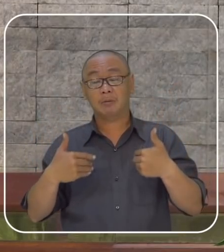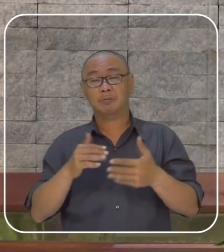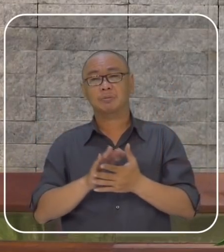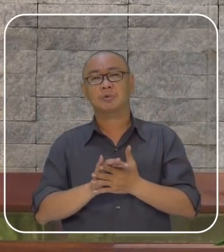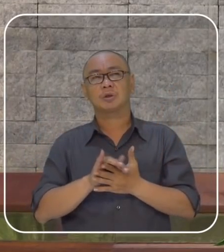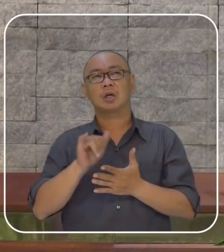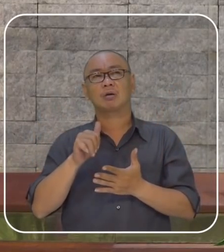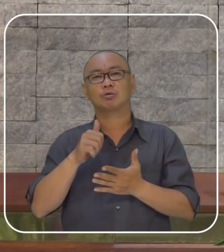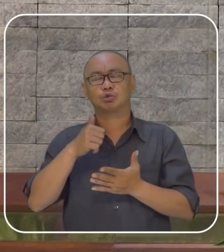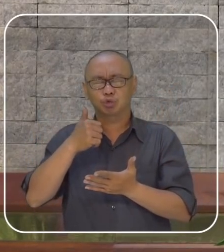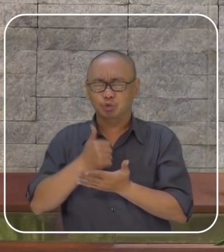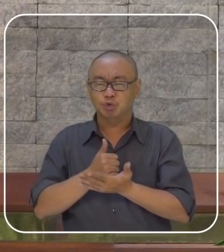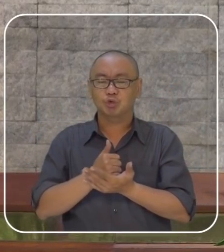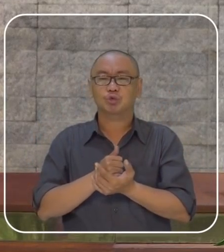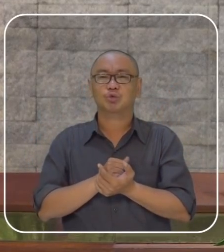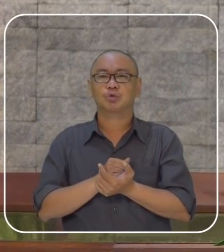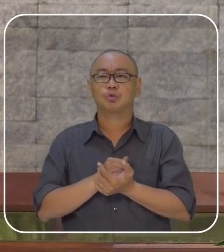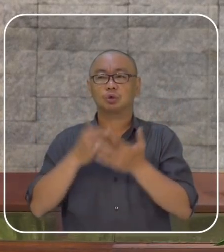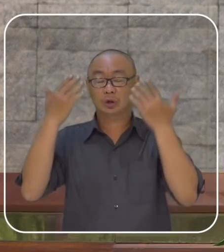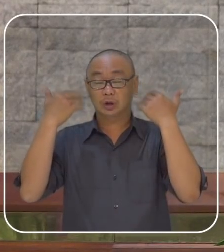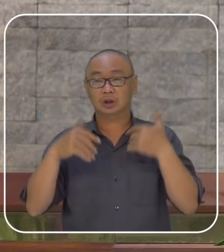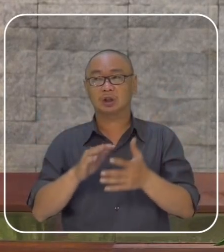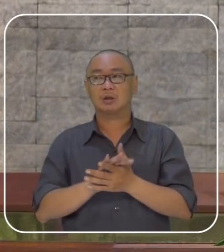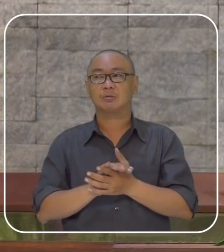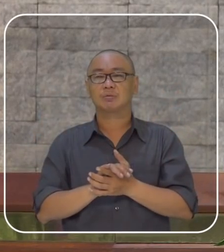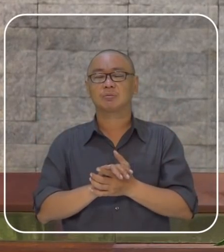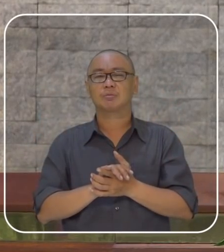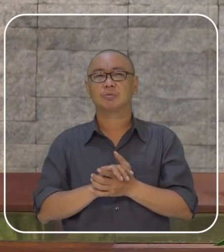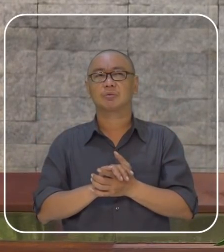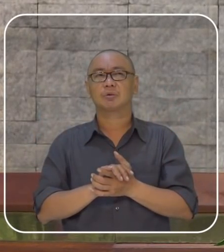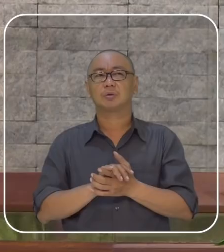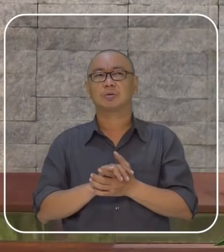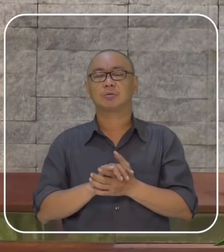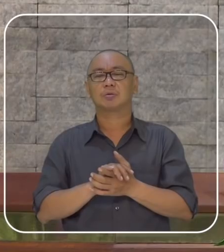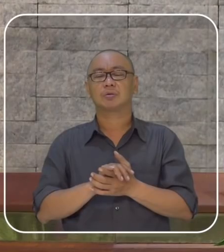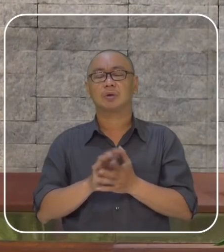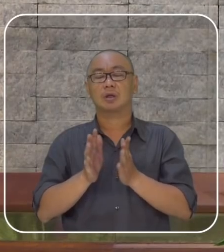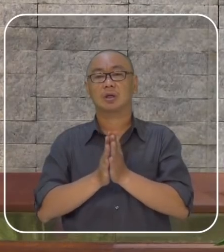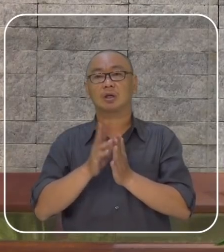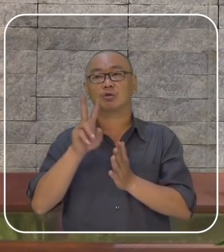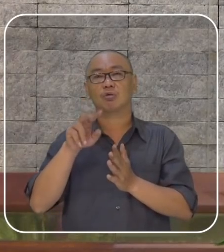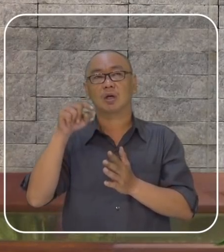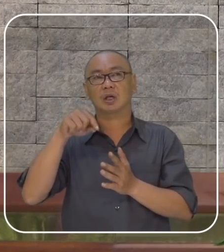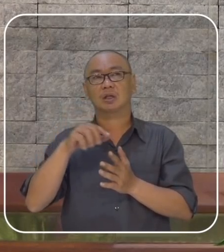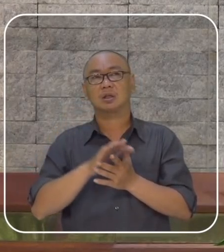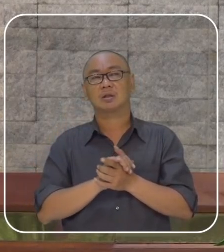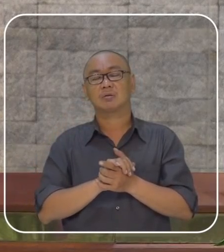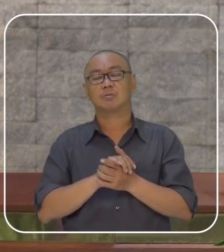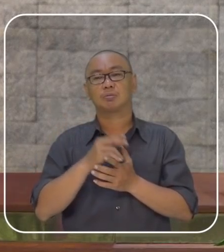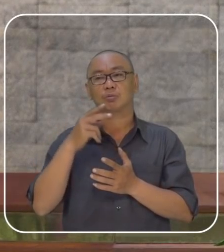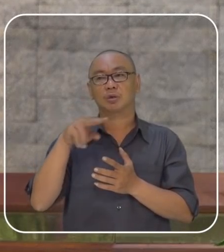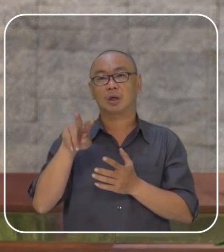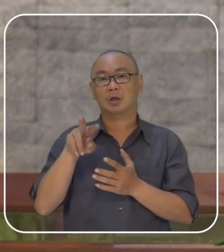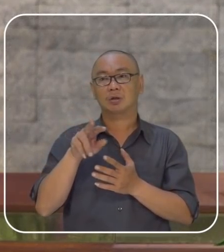yang bersungguh-sungguh, sikap yang penuh hormat kepada Tuhan. Dan yang kedua, ini berkenaan